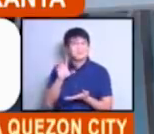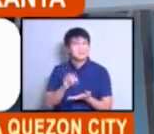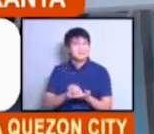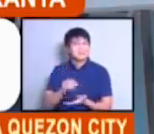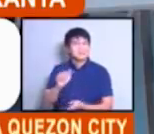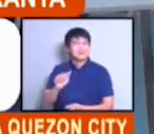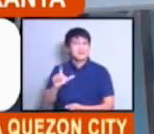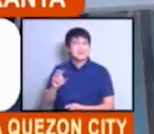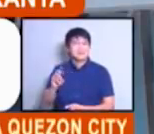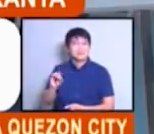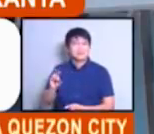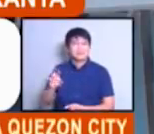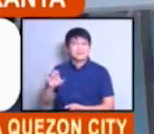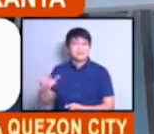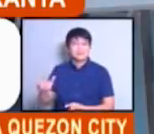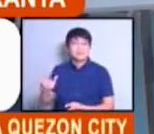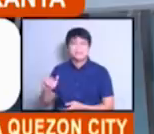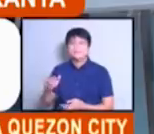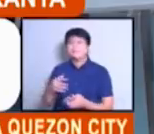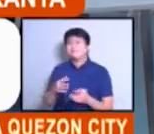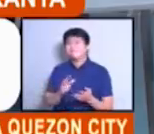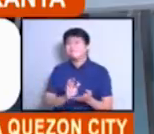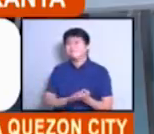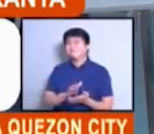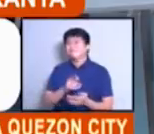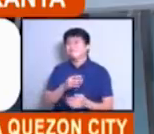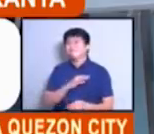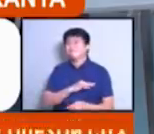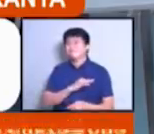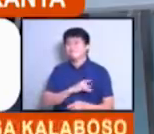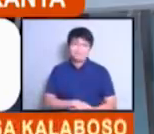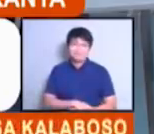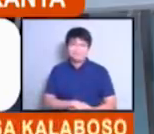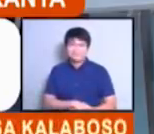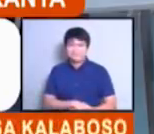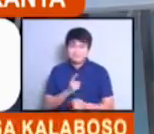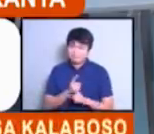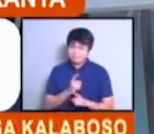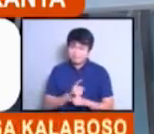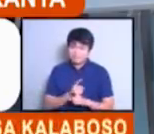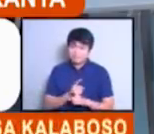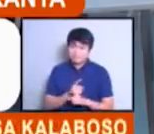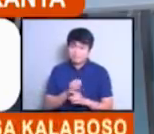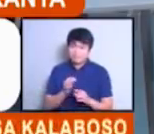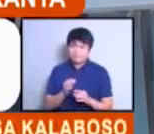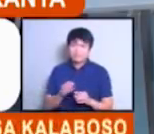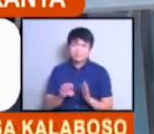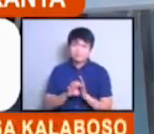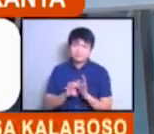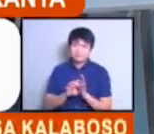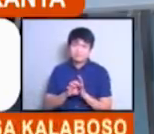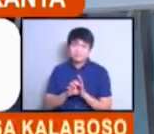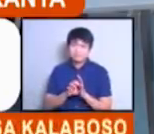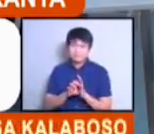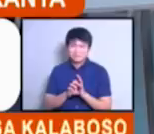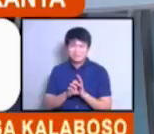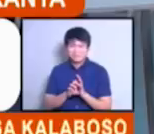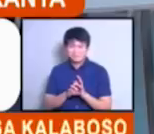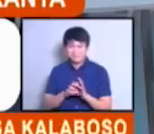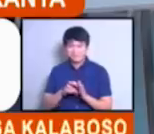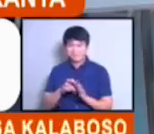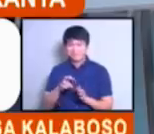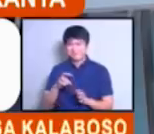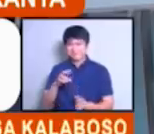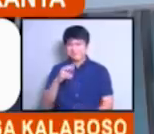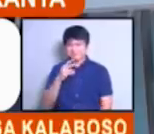Murray, iba ang tono, di ba? Hindi na pupunta yung kita. Di ba? Halimbawa, manok na puti naman,